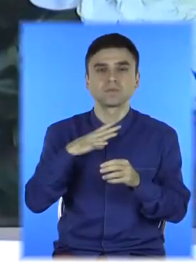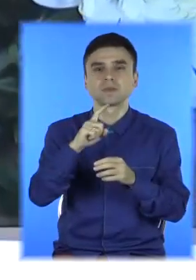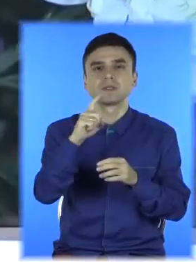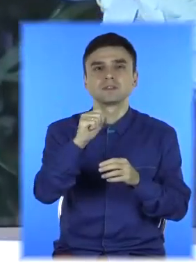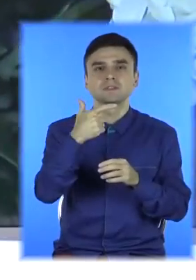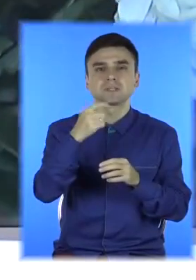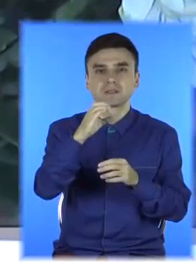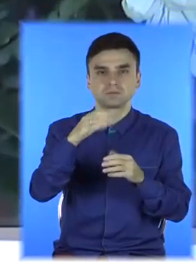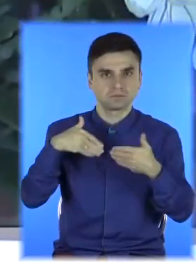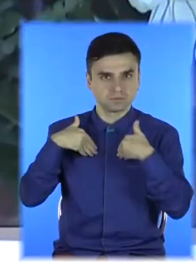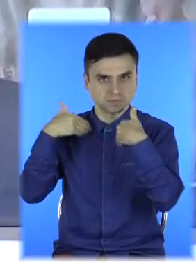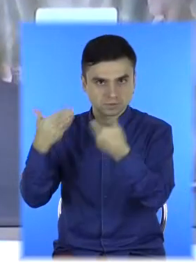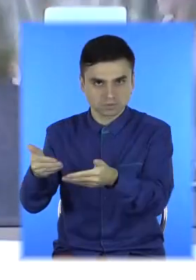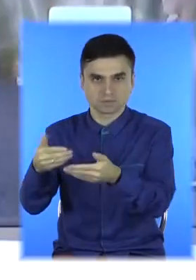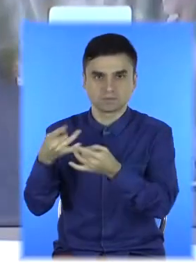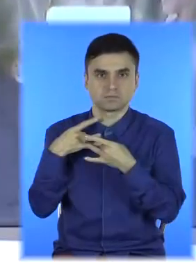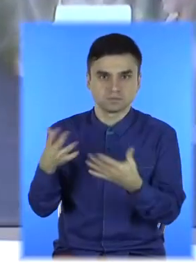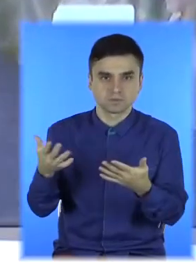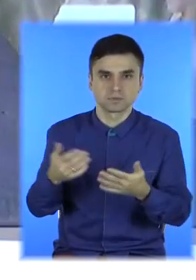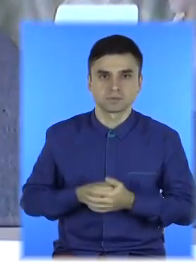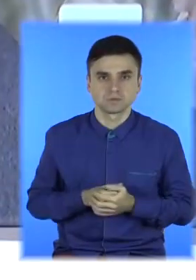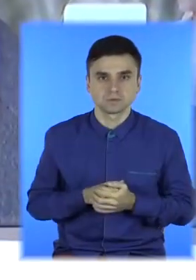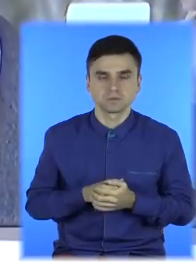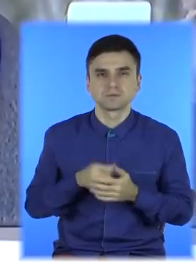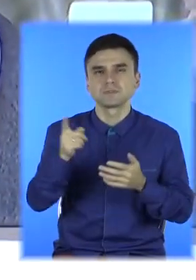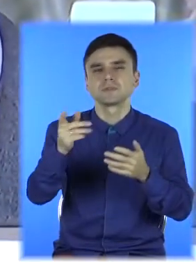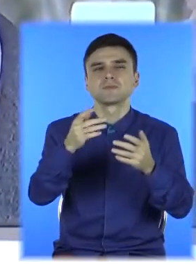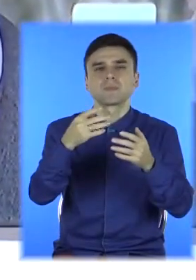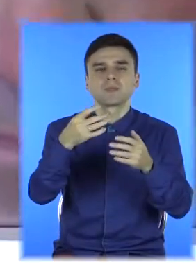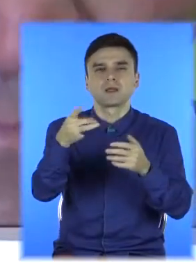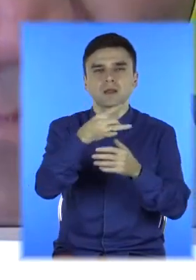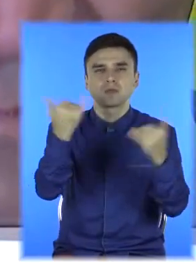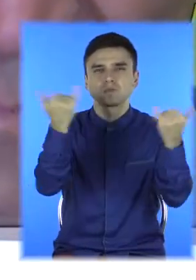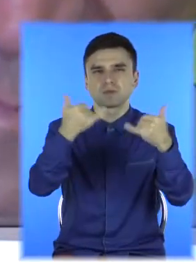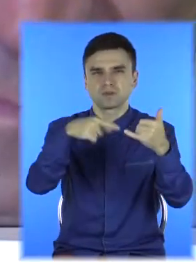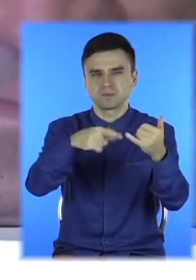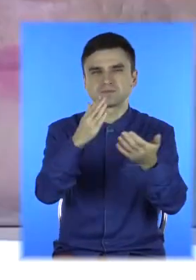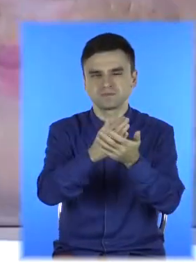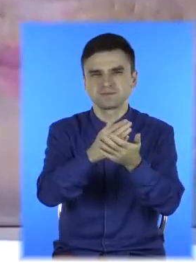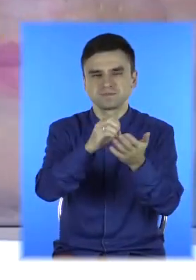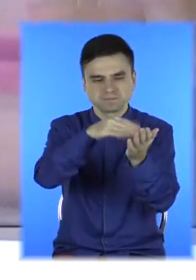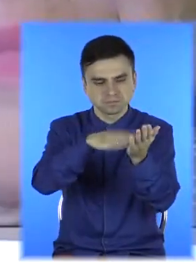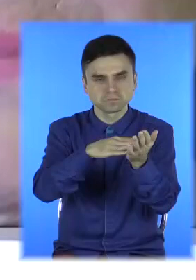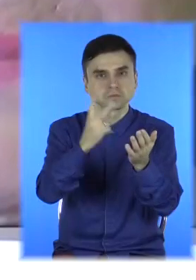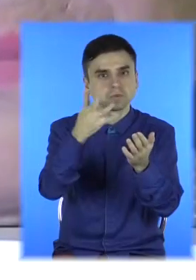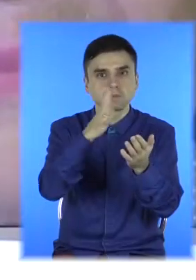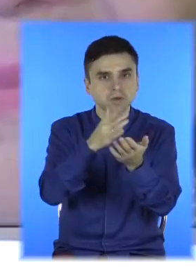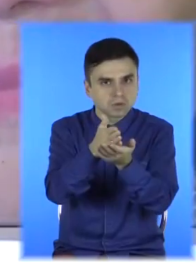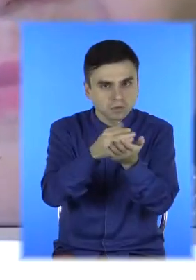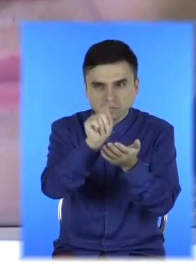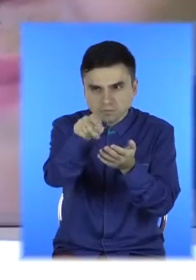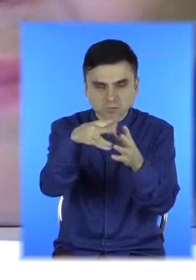50. Проте 60 – перше. На святі були присутні діти та рідні. Розділили радість подружжя і